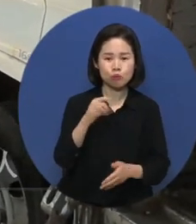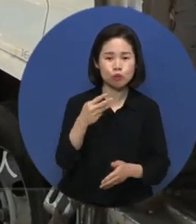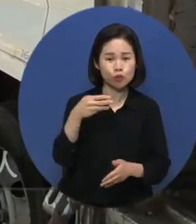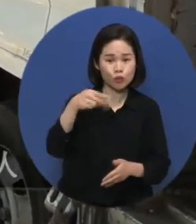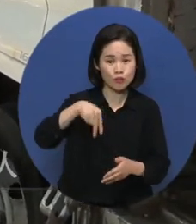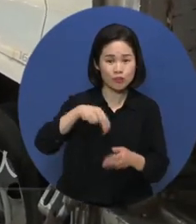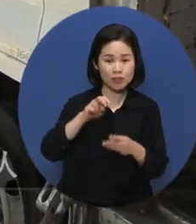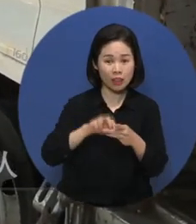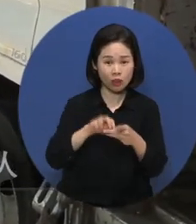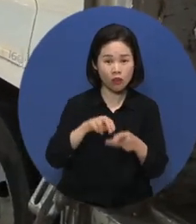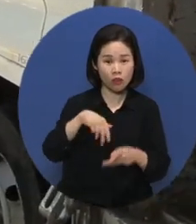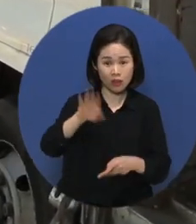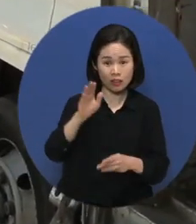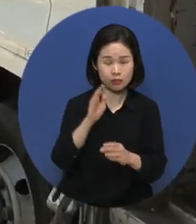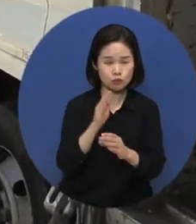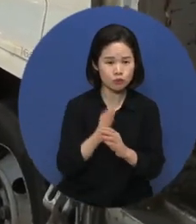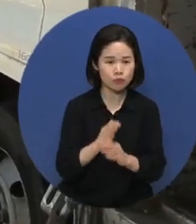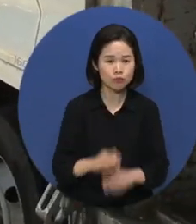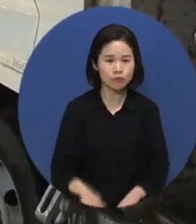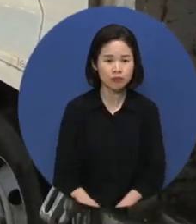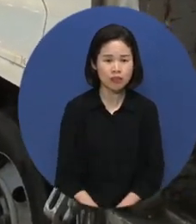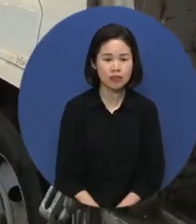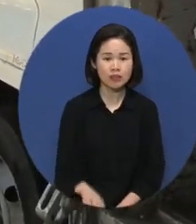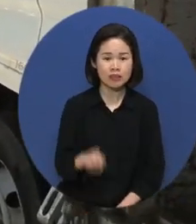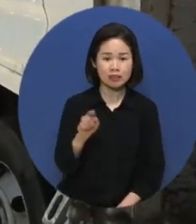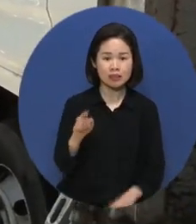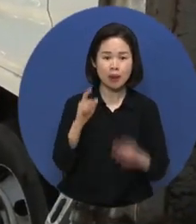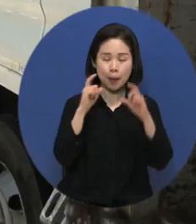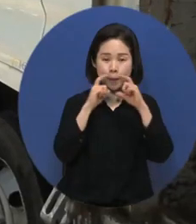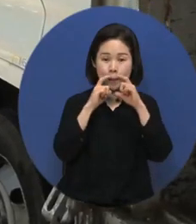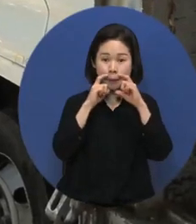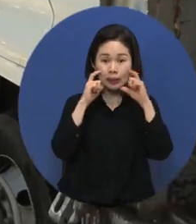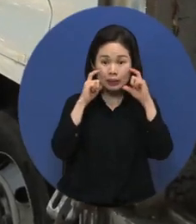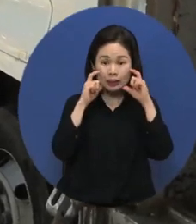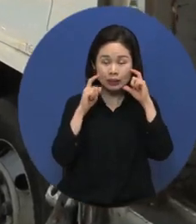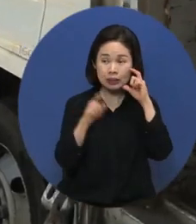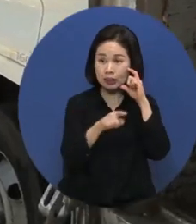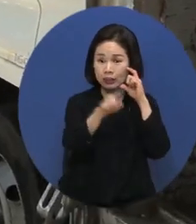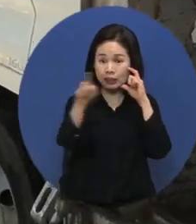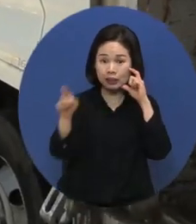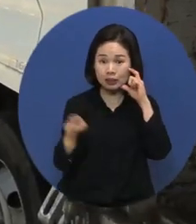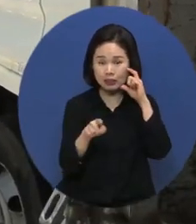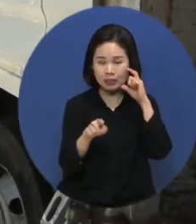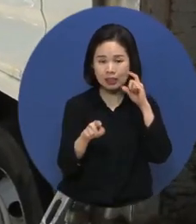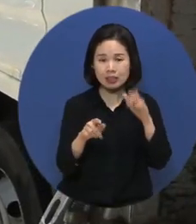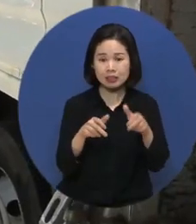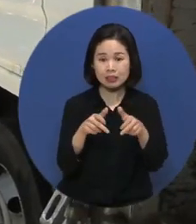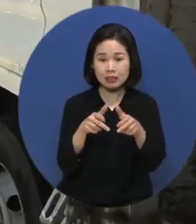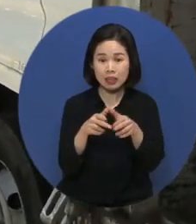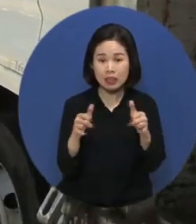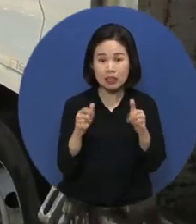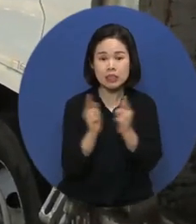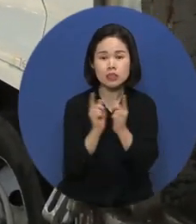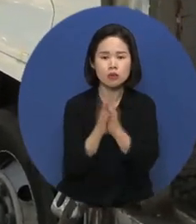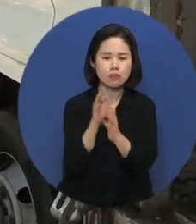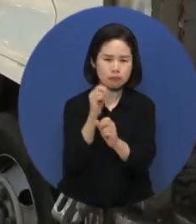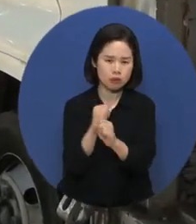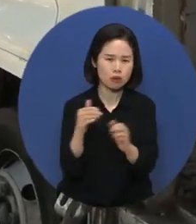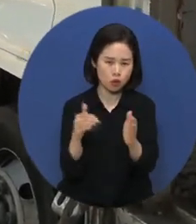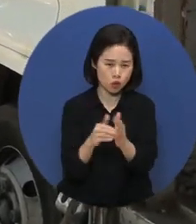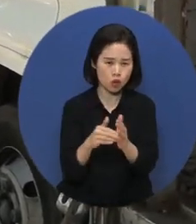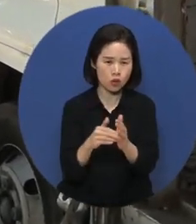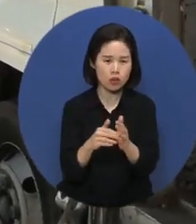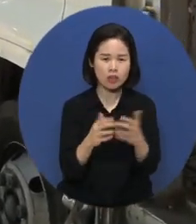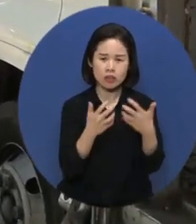거예요. 지금 이 많은 마스크들이 네. 그 장애인분들이 만드신 거예요, 직접. 아, 뭐 예. 기계도